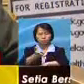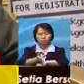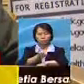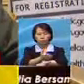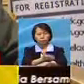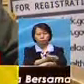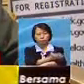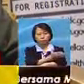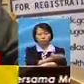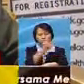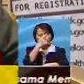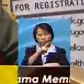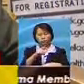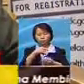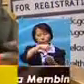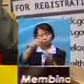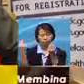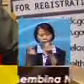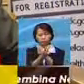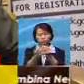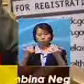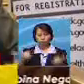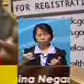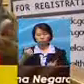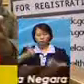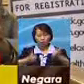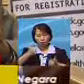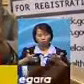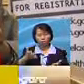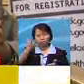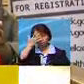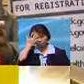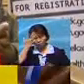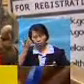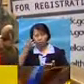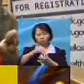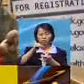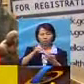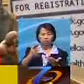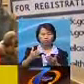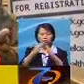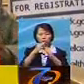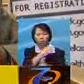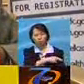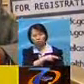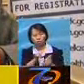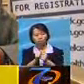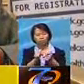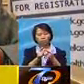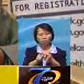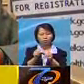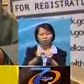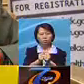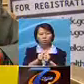the current situation, whether it be diseases, whether it be how hospitals are run or